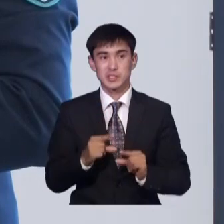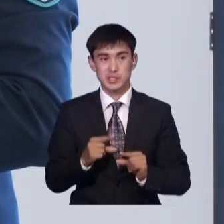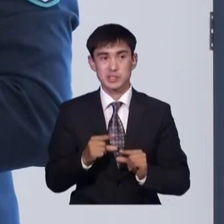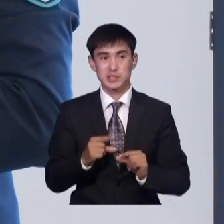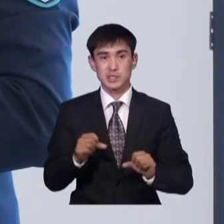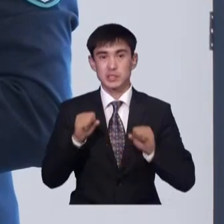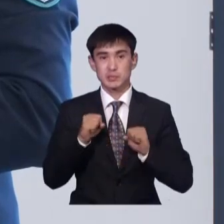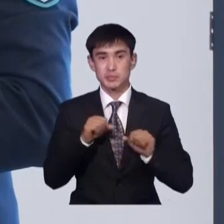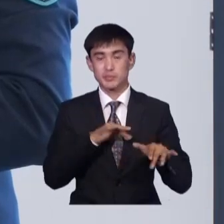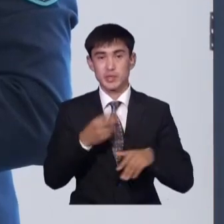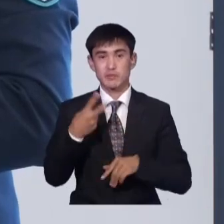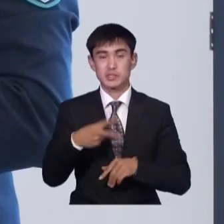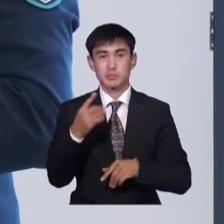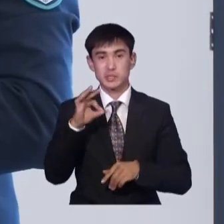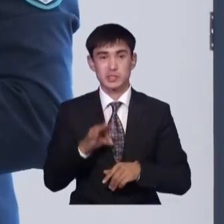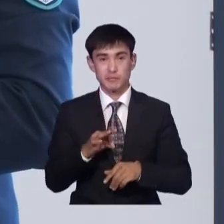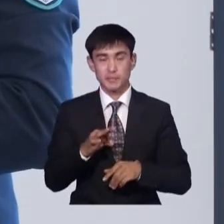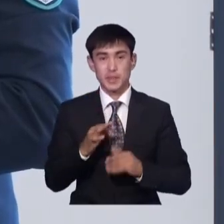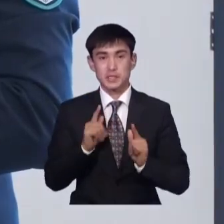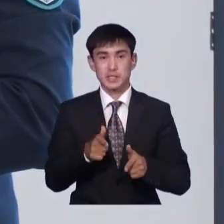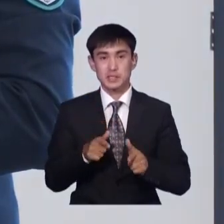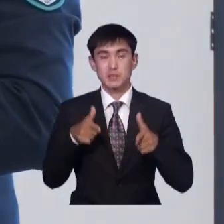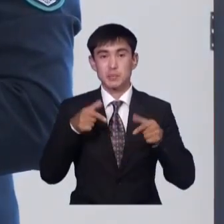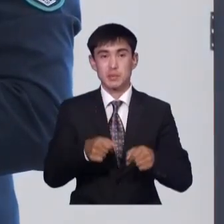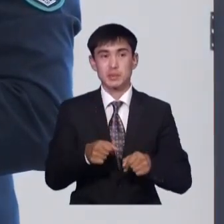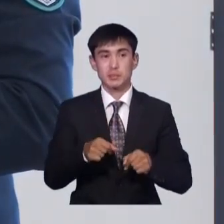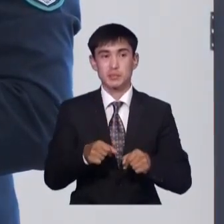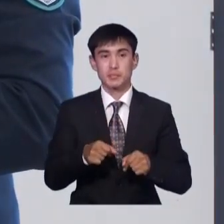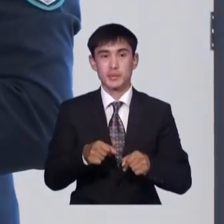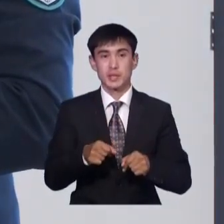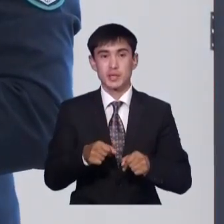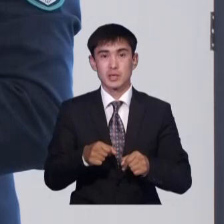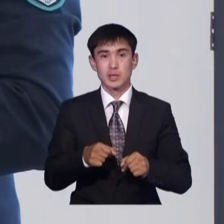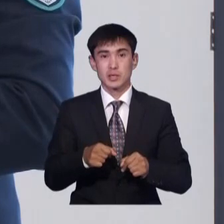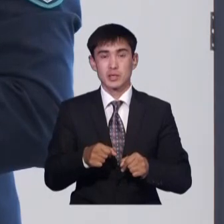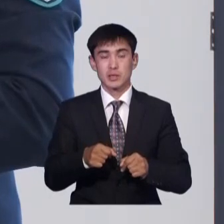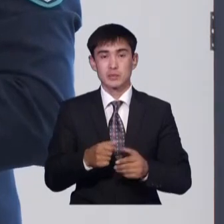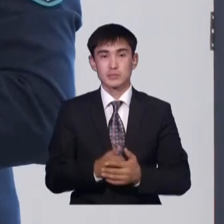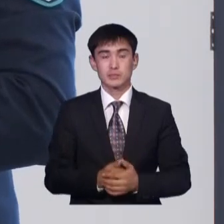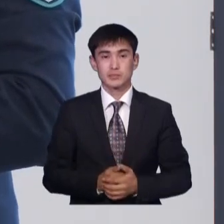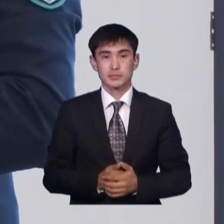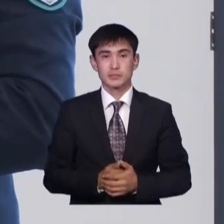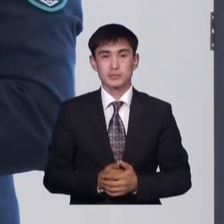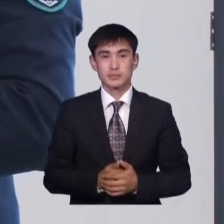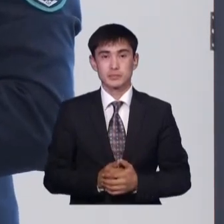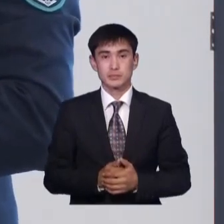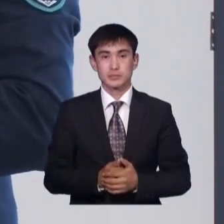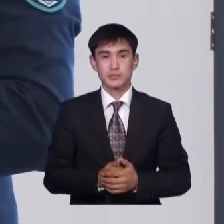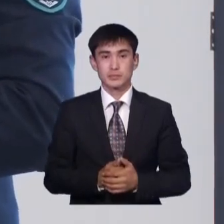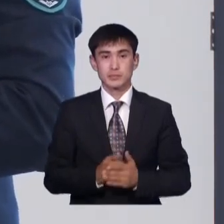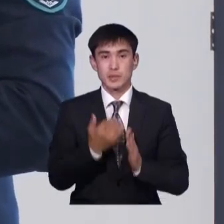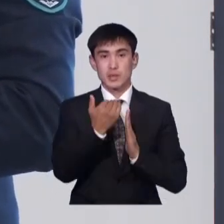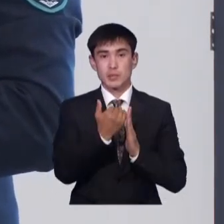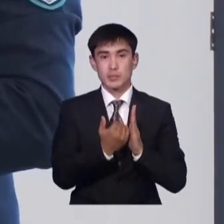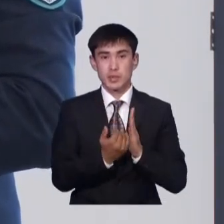квартир на 35%. Согласно анализу преступлений, принимаются меры по улучшению профилактической работы, в том числе в рамках ведомственных программ по